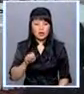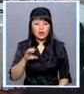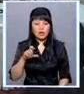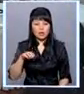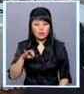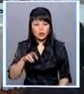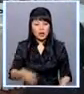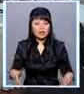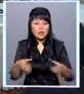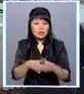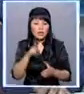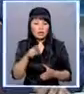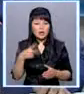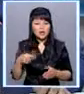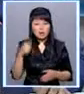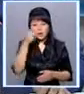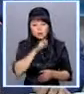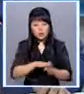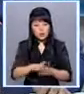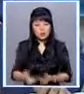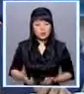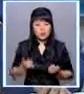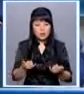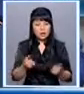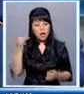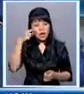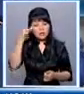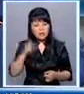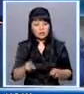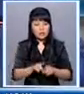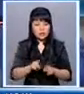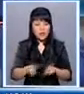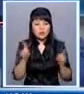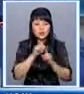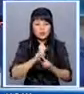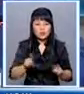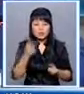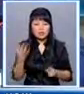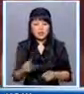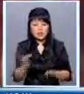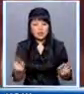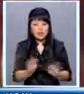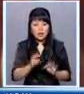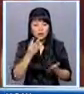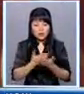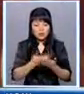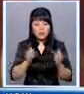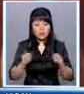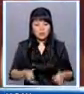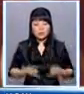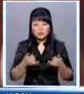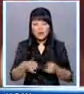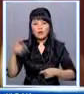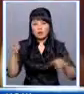арасында өтетін кино додасына биыл 20 жыл толды. Шараның авторлары осы уақыт аралығында үздік деп танылған туындыларды сәуір айынан бастап